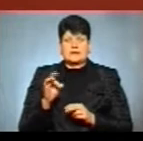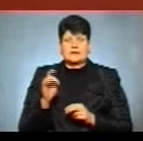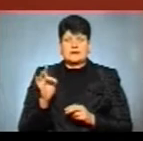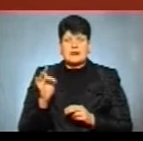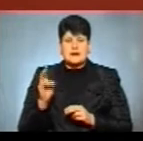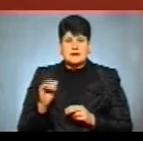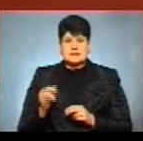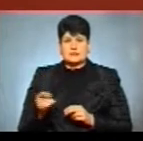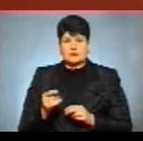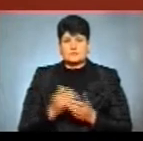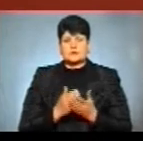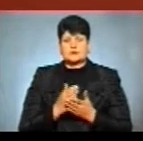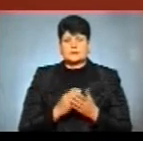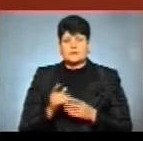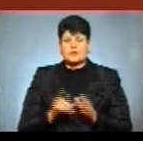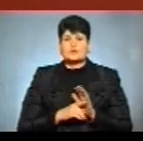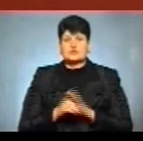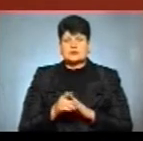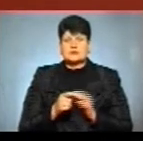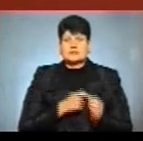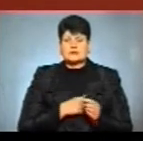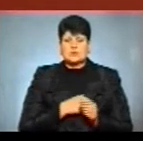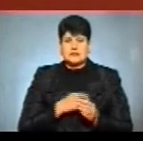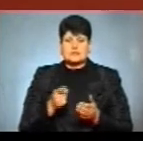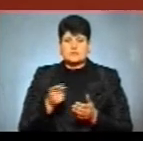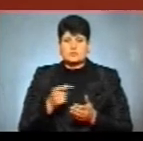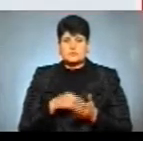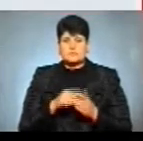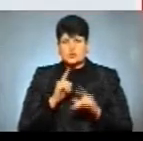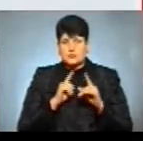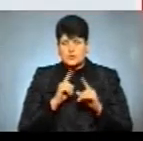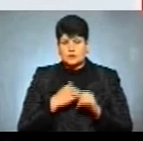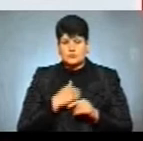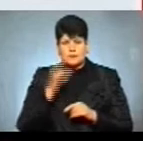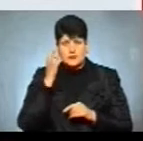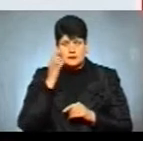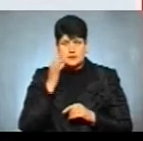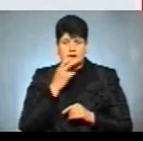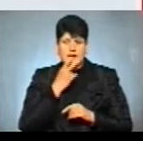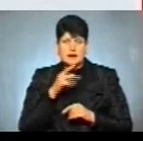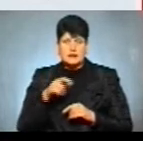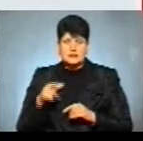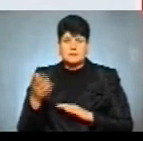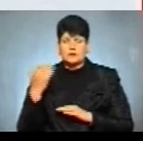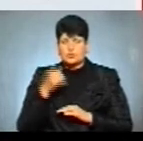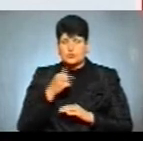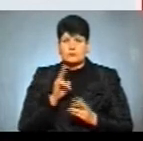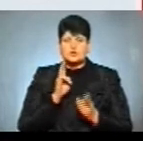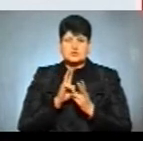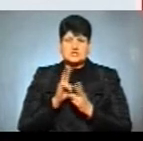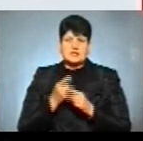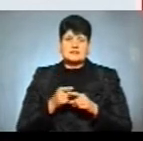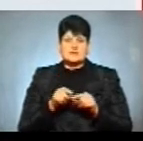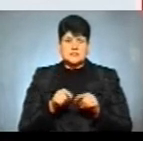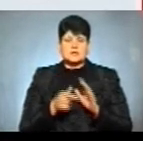тернопільських чиновників. Розпочнімо із депутатів Тернопільської міської ради. Я хочу пригадати нашим глядачам, що минулого року ми зустрічалися з тобою